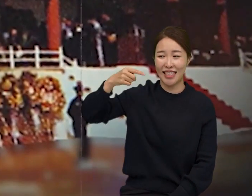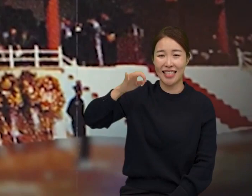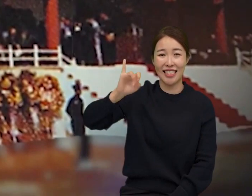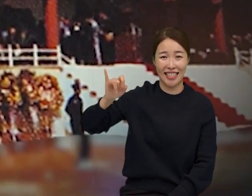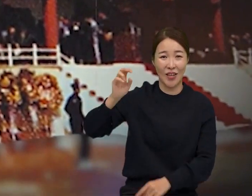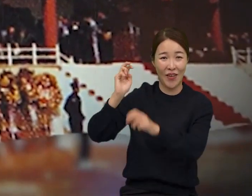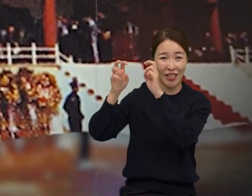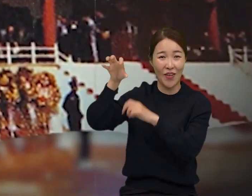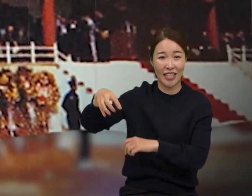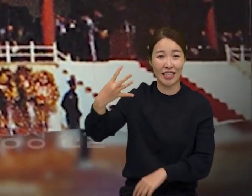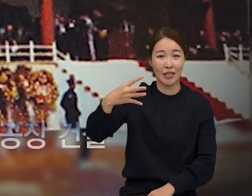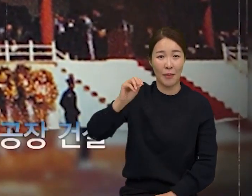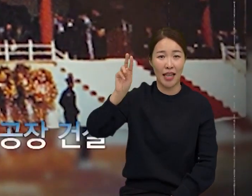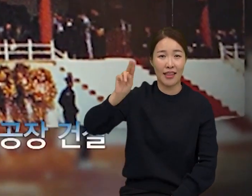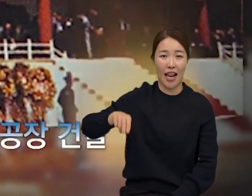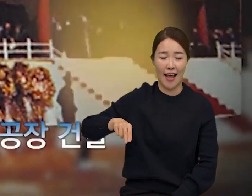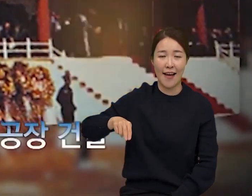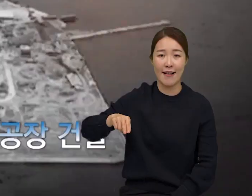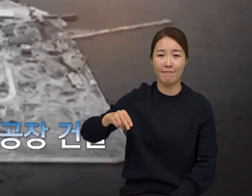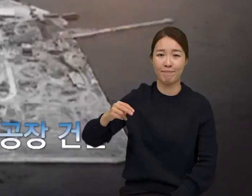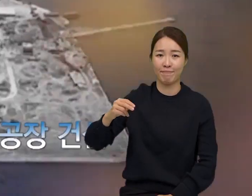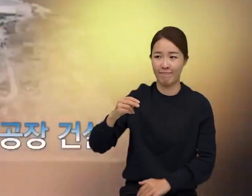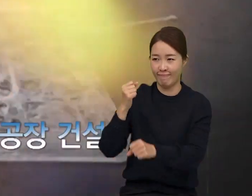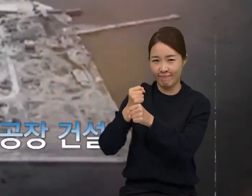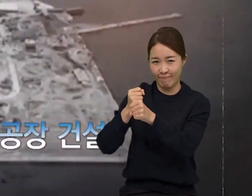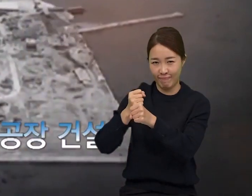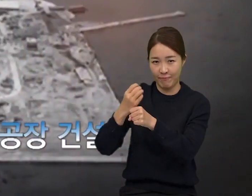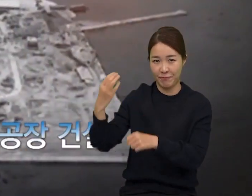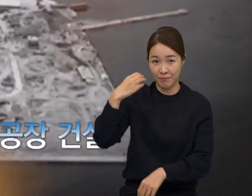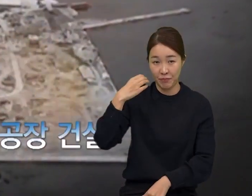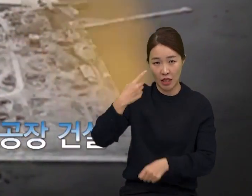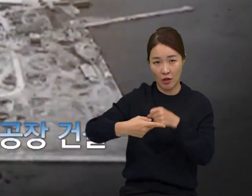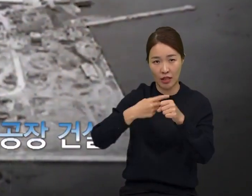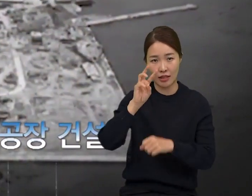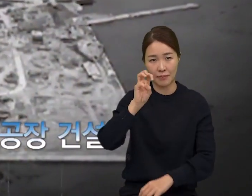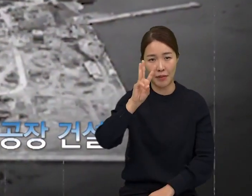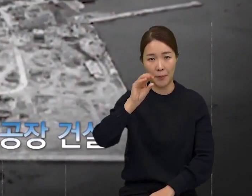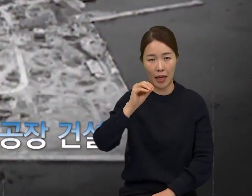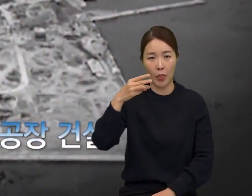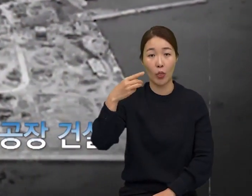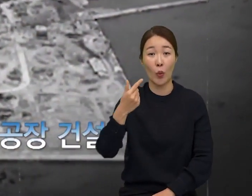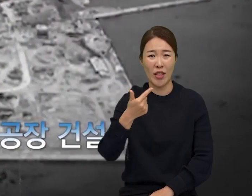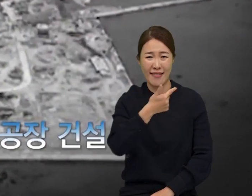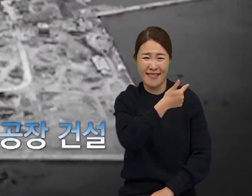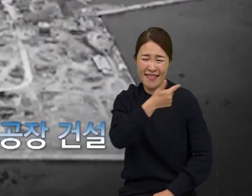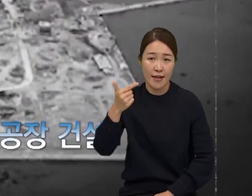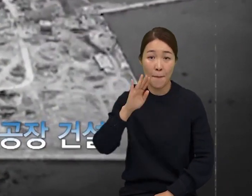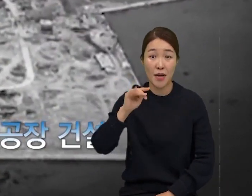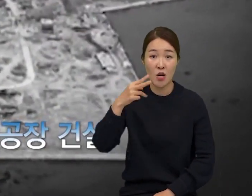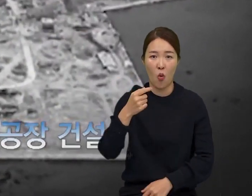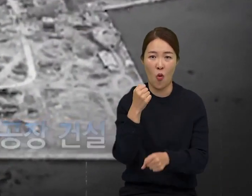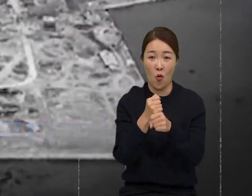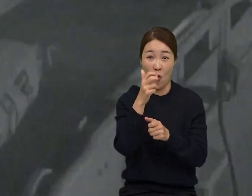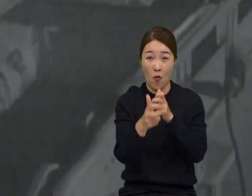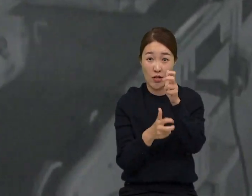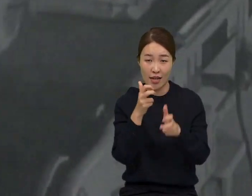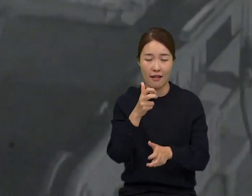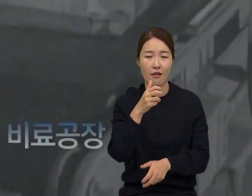4천만 달러 차관을 도입해 연산 33만 톤의 거대 요소 비료 공장을 울산에